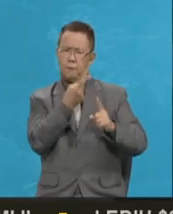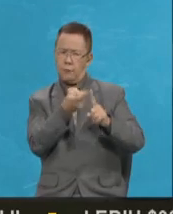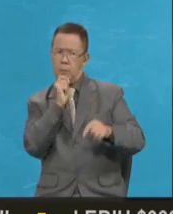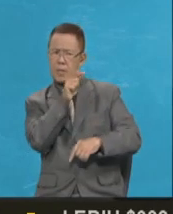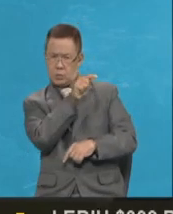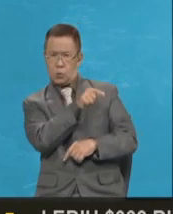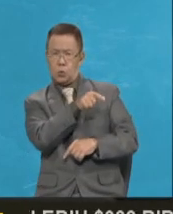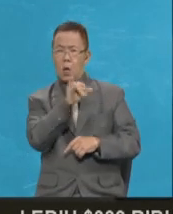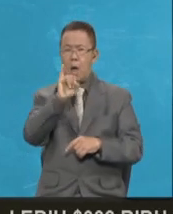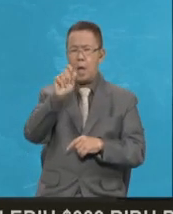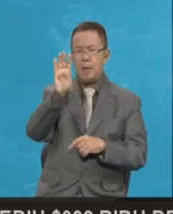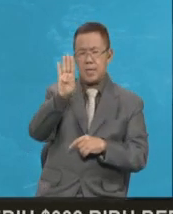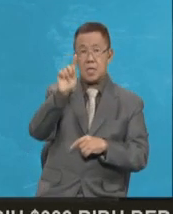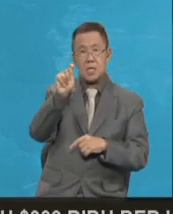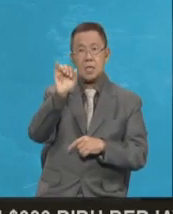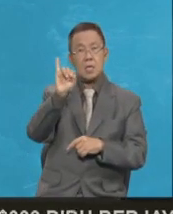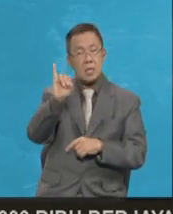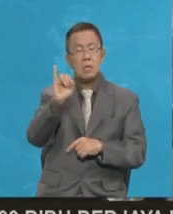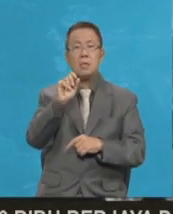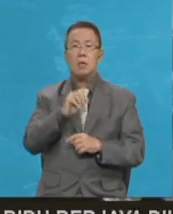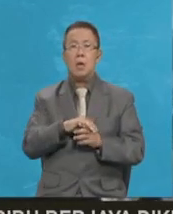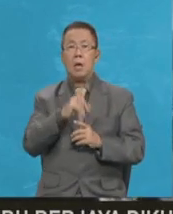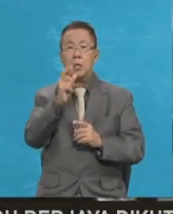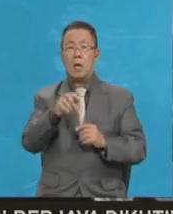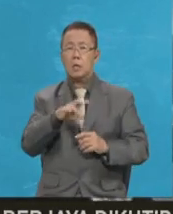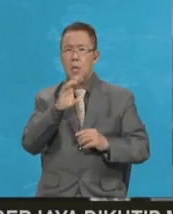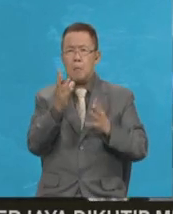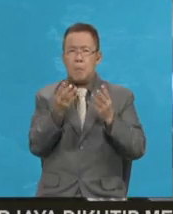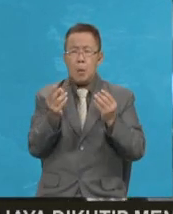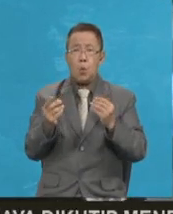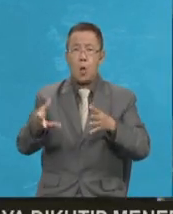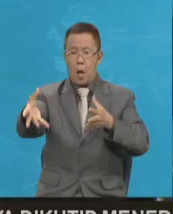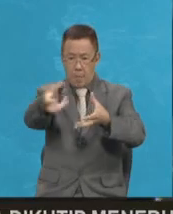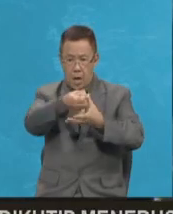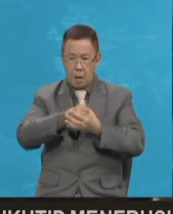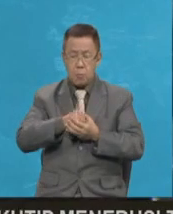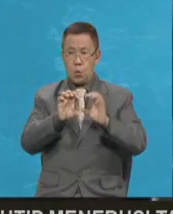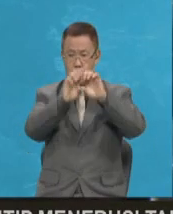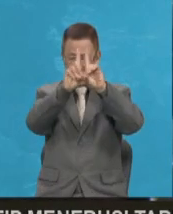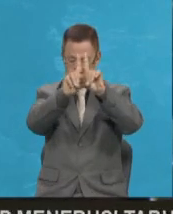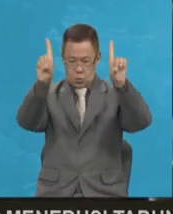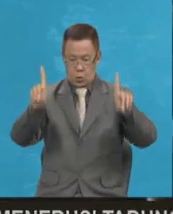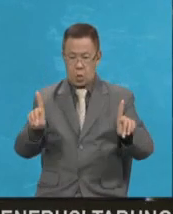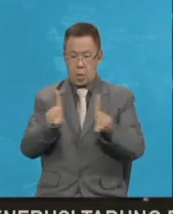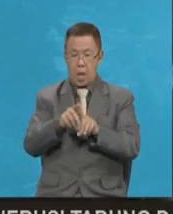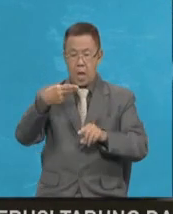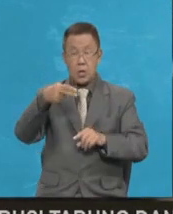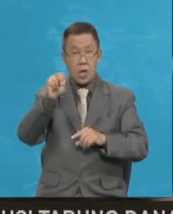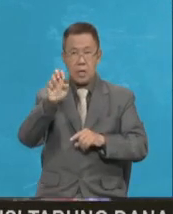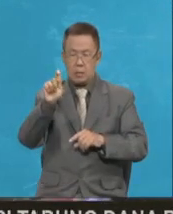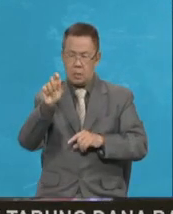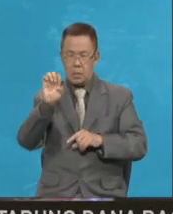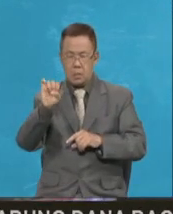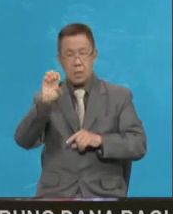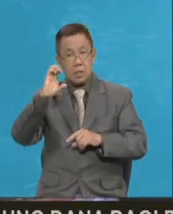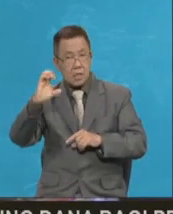ide tijd C seramai 137 orang pelajar mengambil kursus Diploma dan headen teks dengan tuh